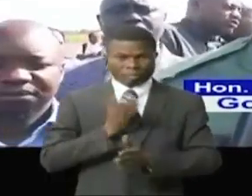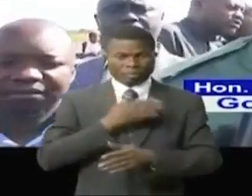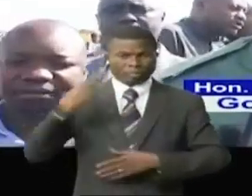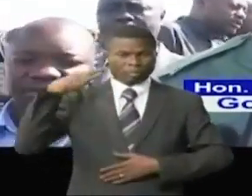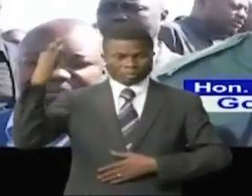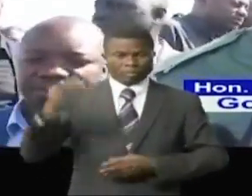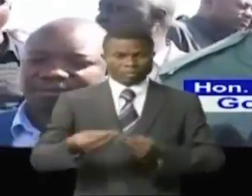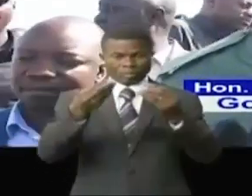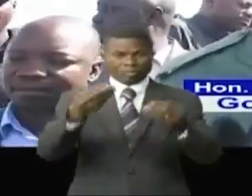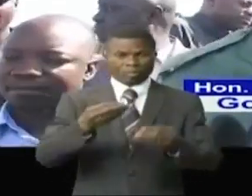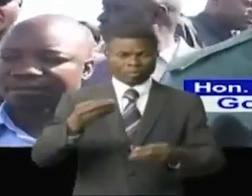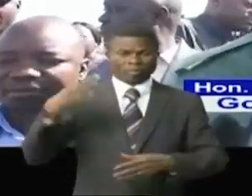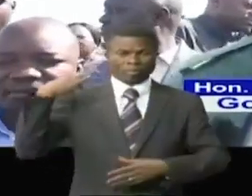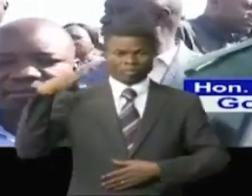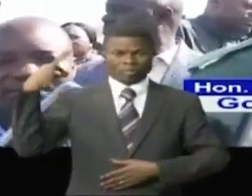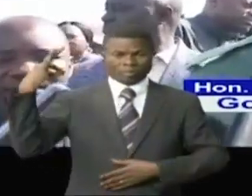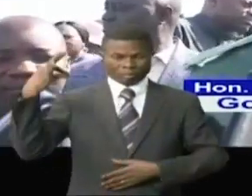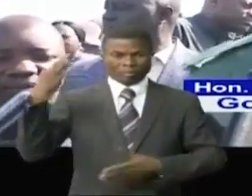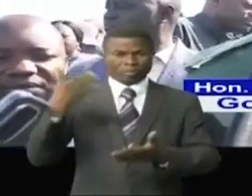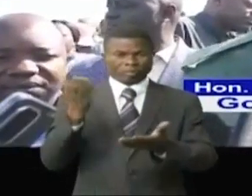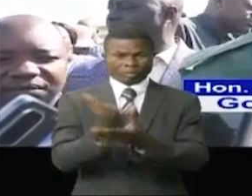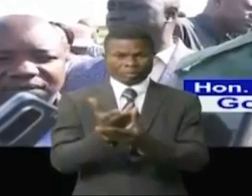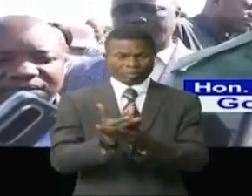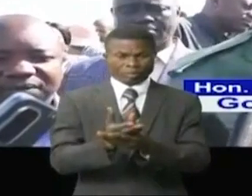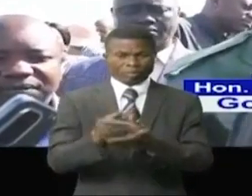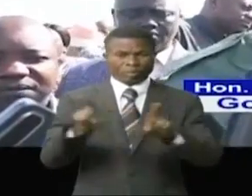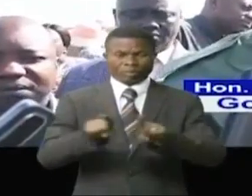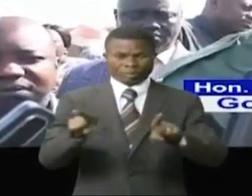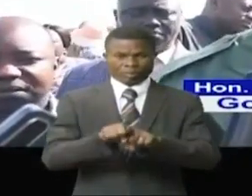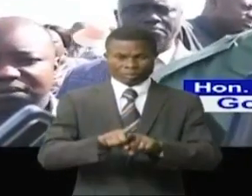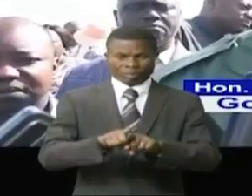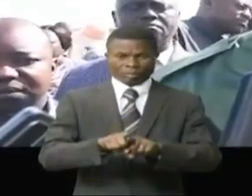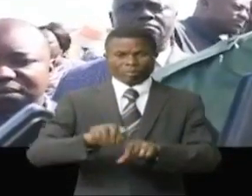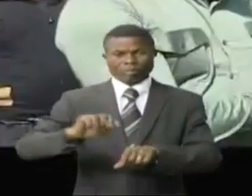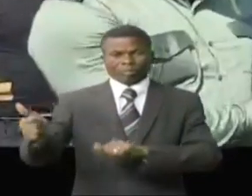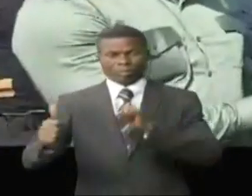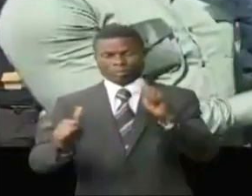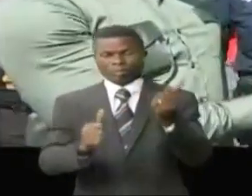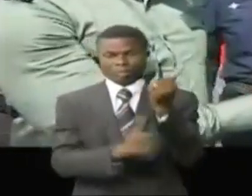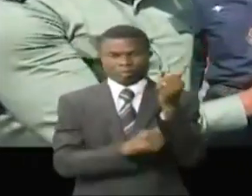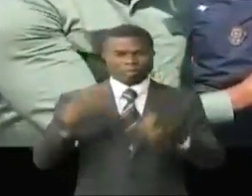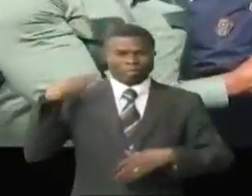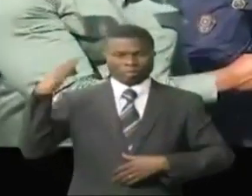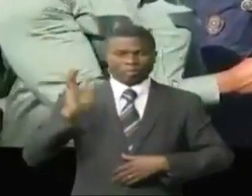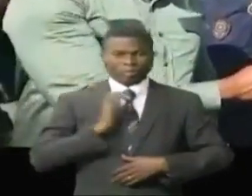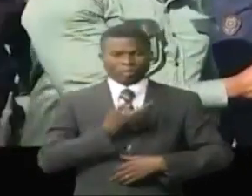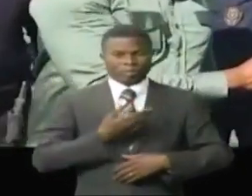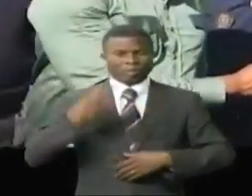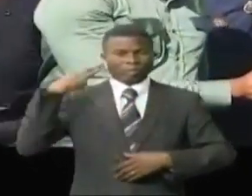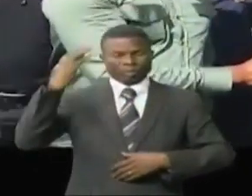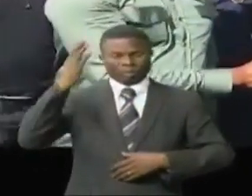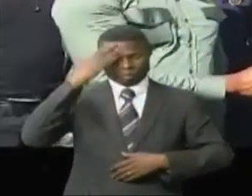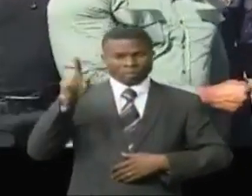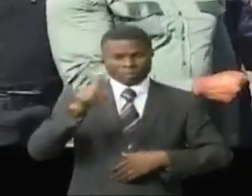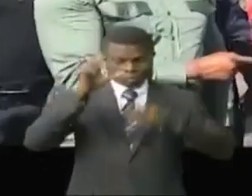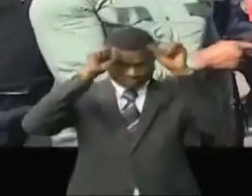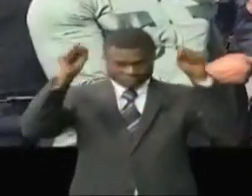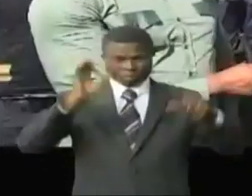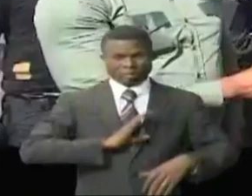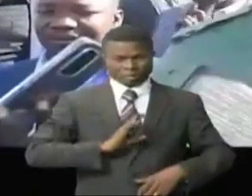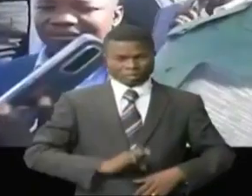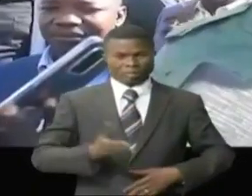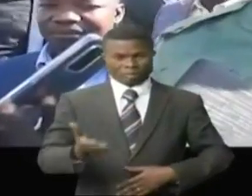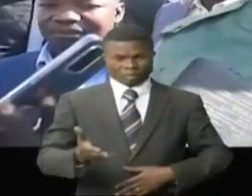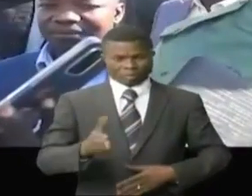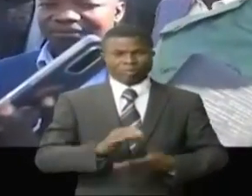va déposer sa candidature comme tous les autres candidats. Et notre candidat est connu, le président Félix Antoine Tshisekedi.